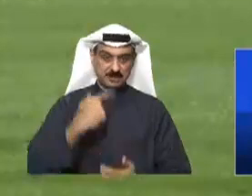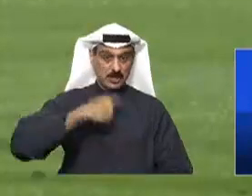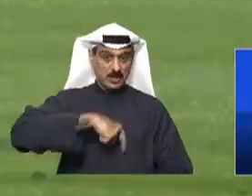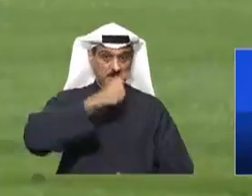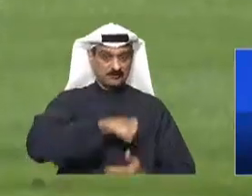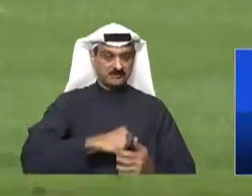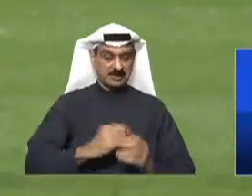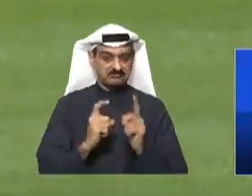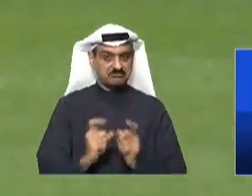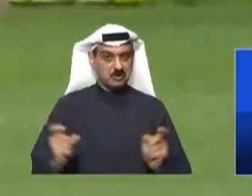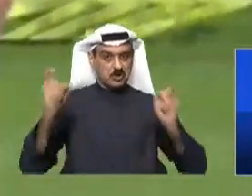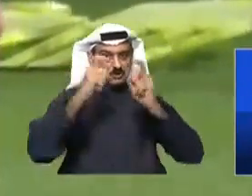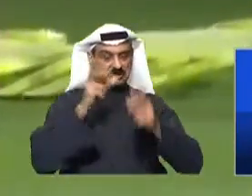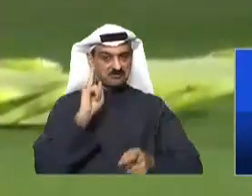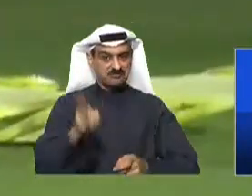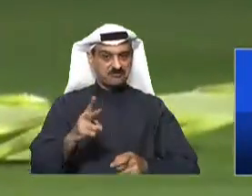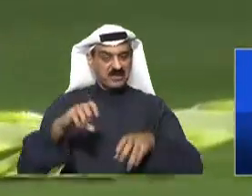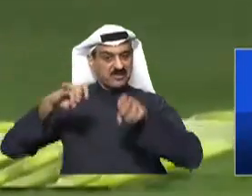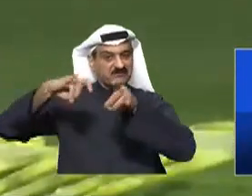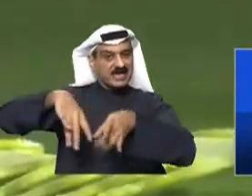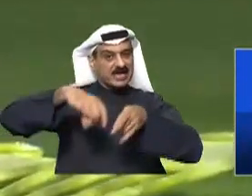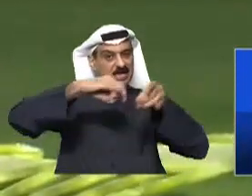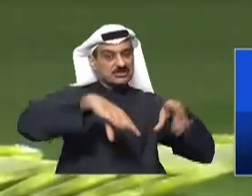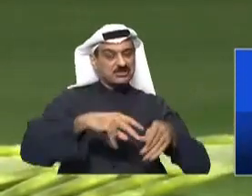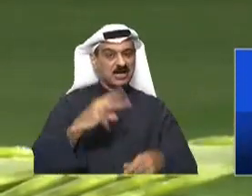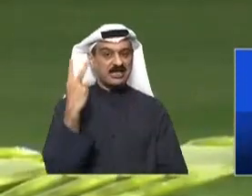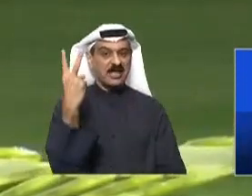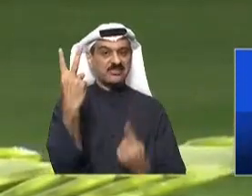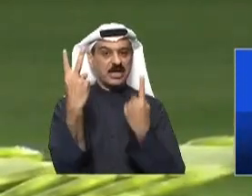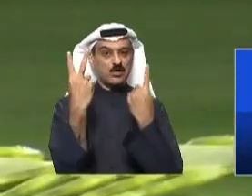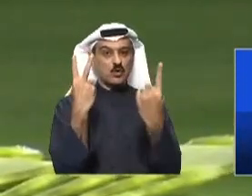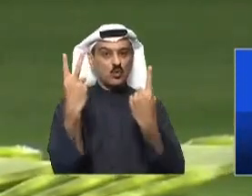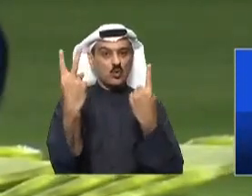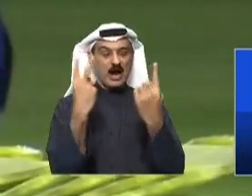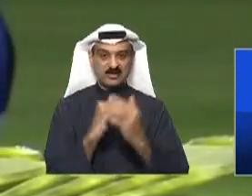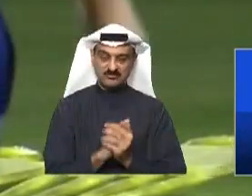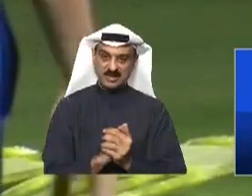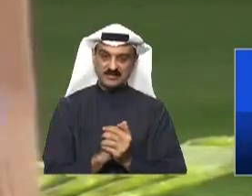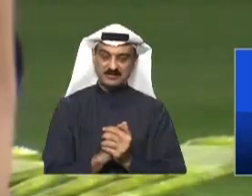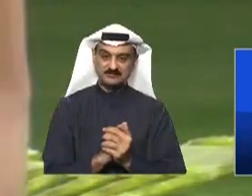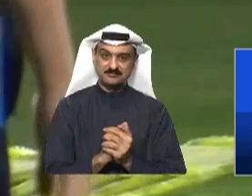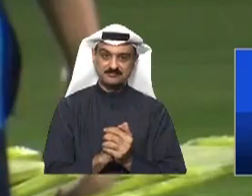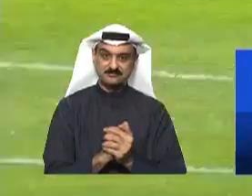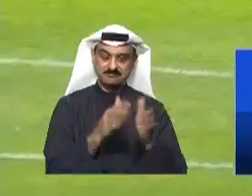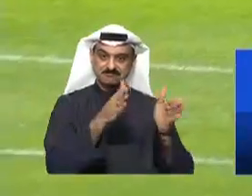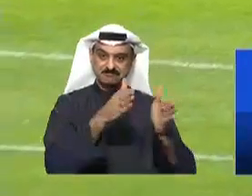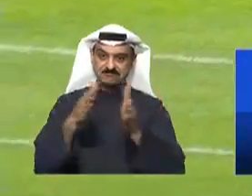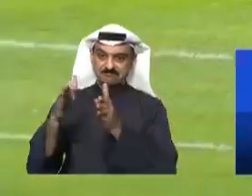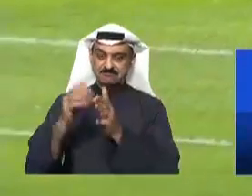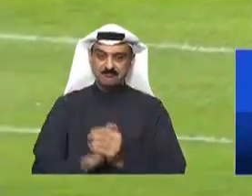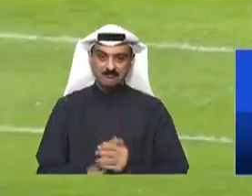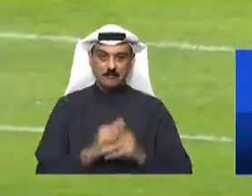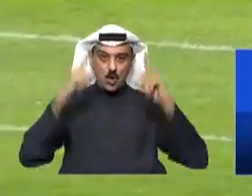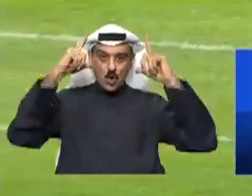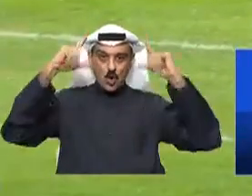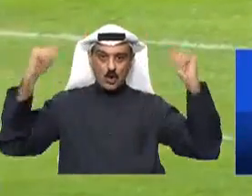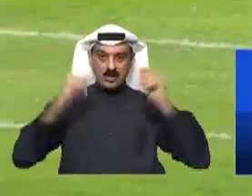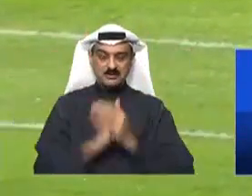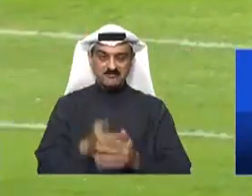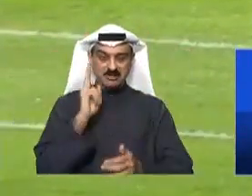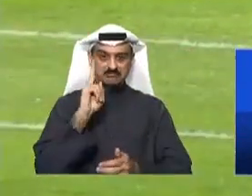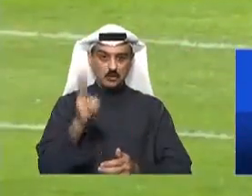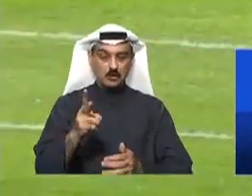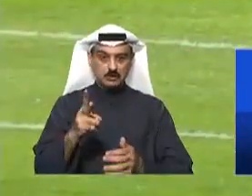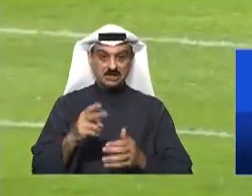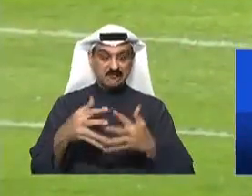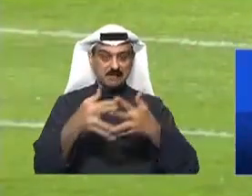الفوز على منتخب أستراليا بهدفين مقابل هدف واحد ضمن منافسات دور 16، فيما تأهل منتخب هولندا بعد فوزه على